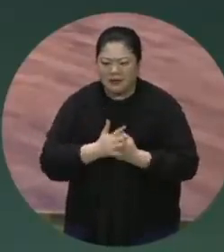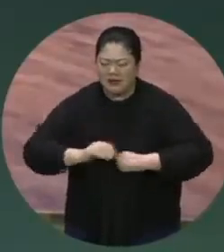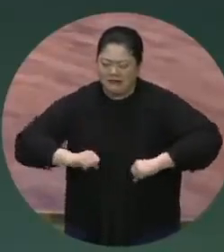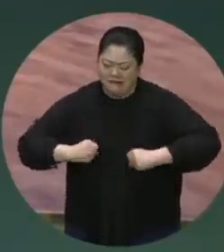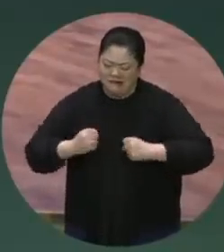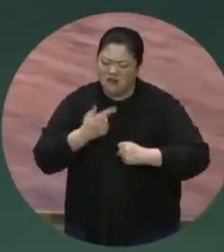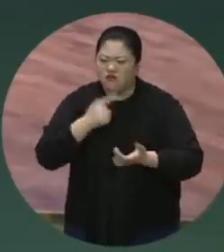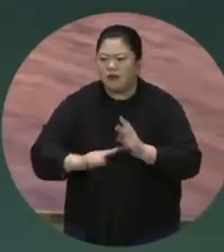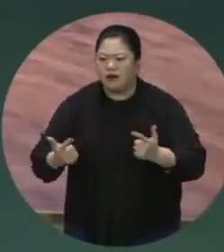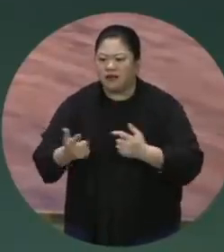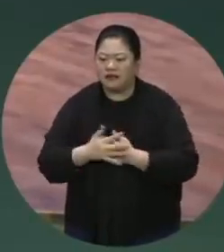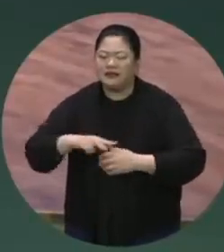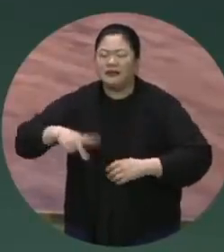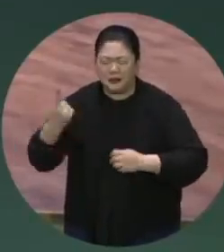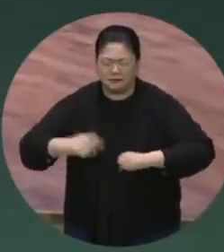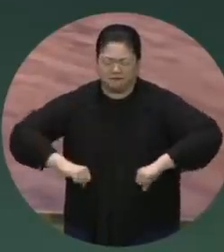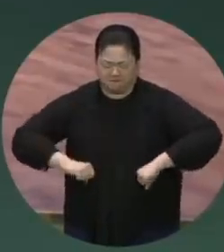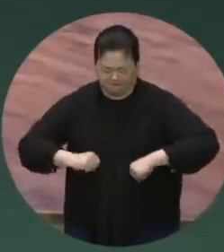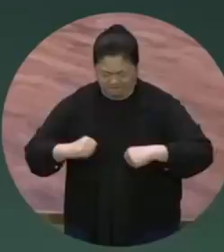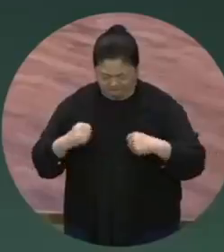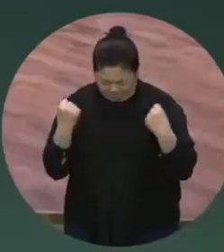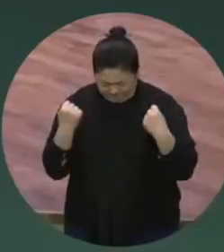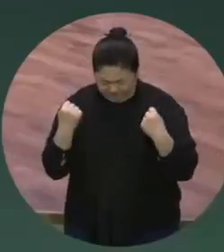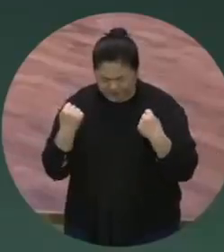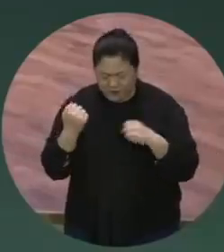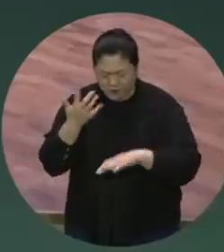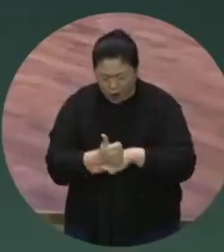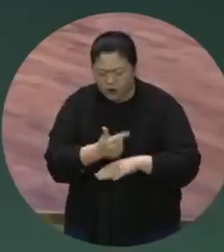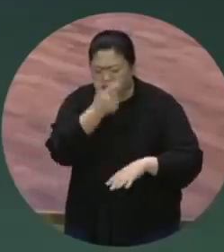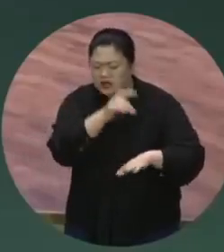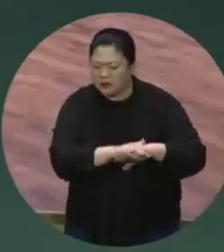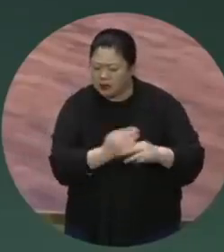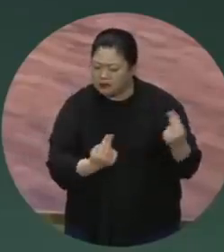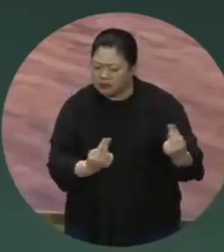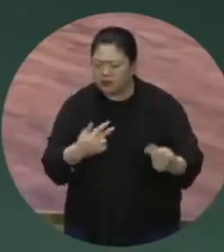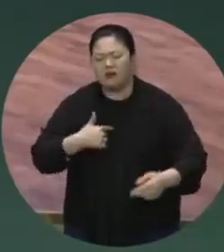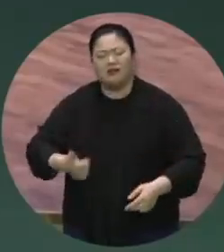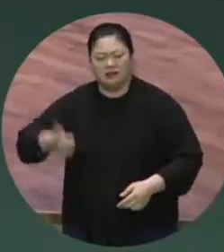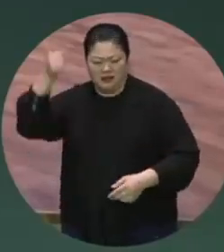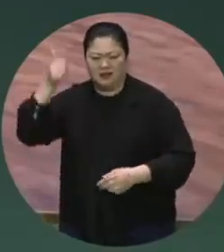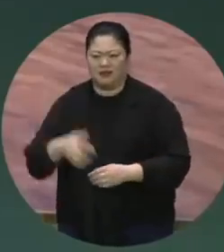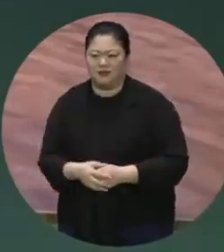드린다는 예배보다 훨씬 나으니라. 아멘. 순종. 그 다음 둘째 날이 뭐예요?